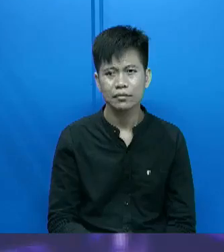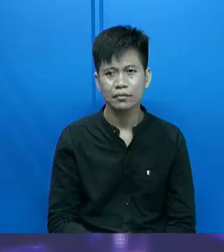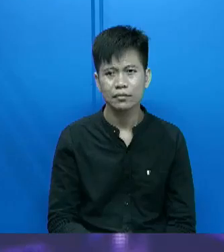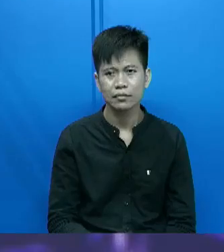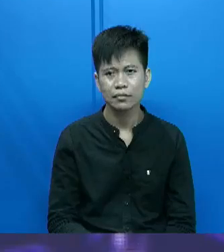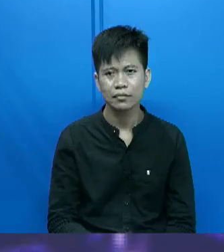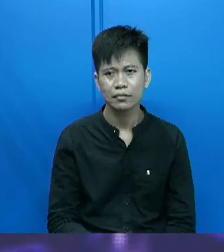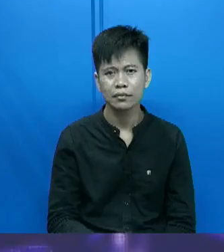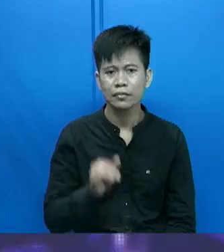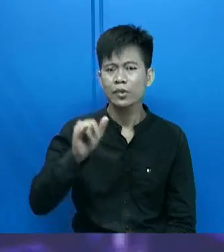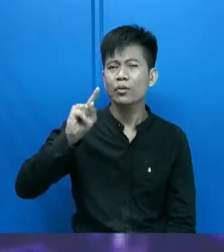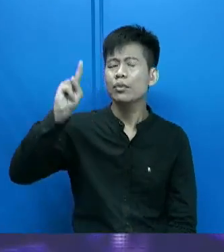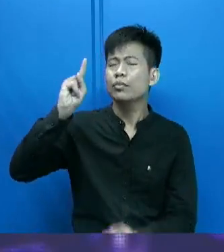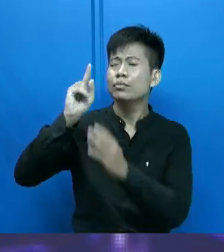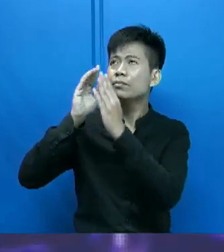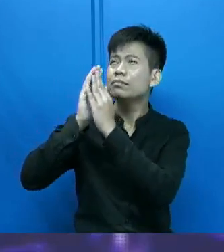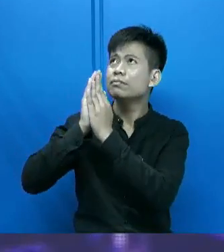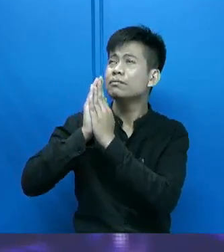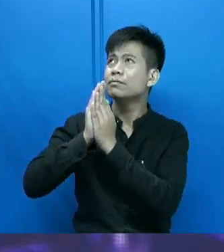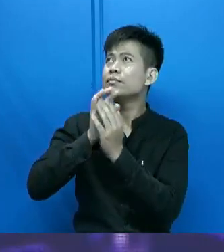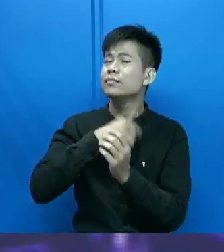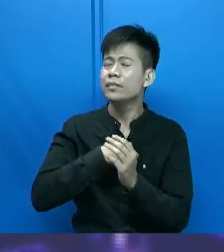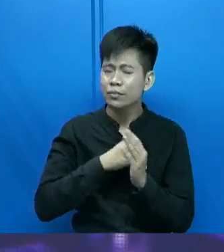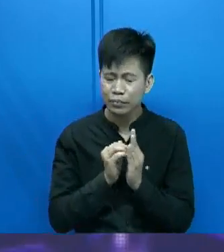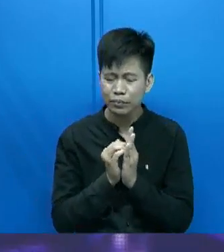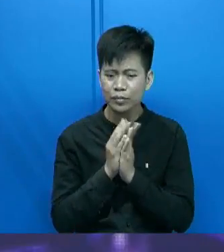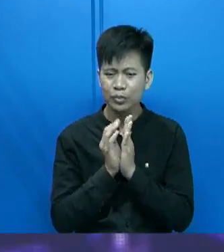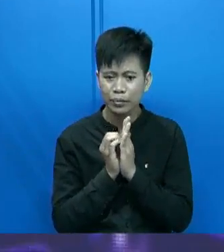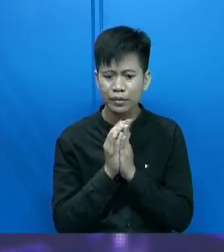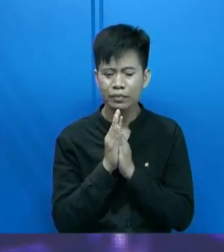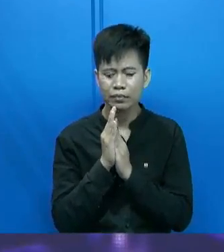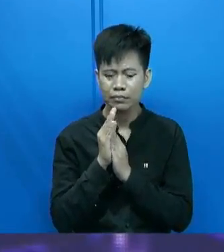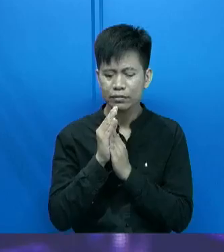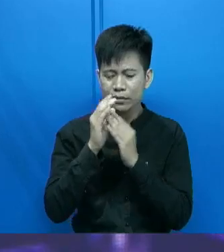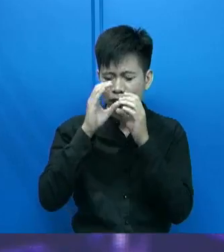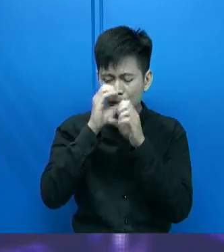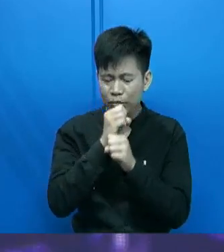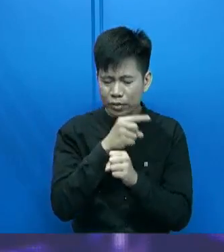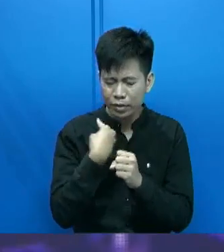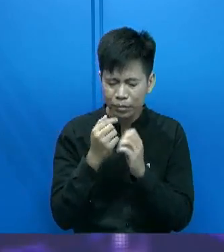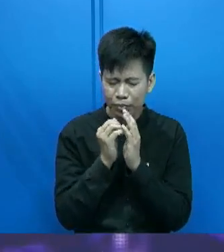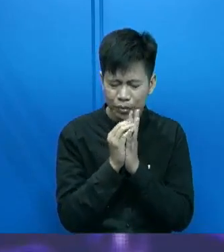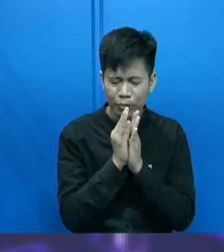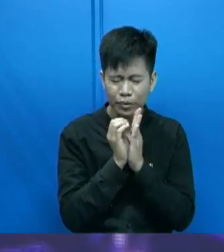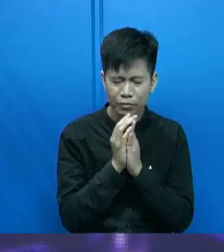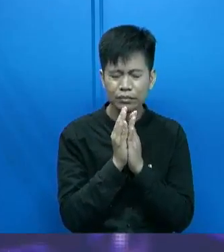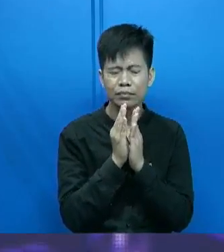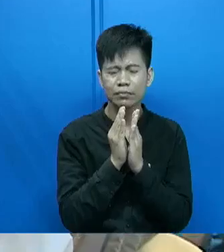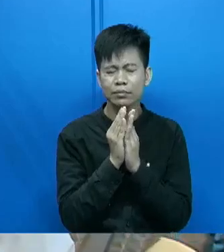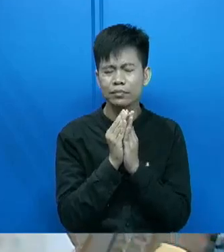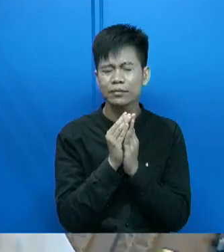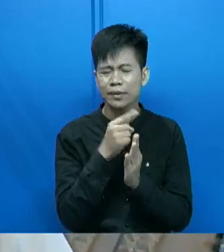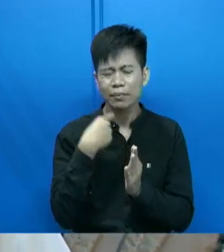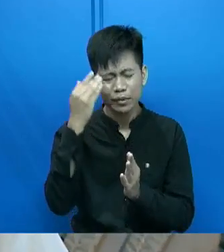ومولاها. يا الله mohon lembutkan hati kami untuk bertobat ya Allah, lembutkan hati kami untuk bertobat. Kami tahu